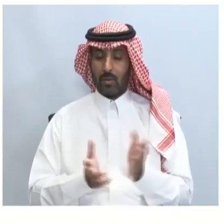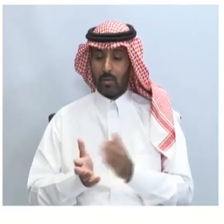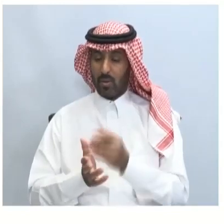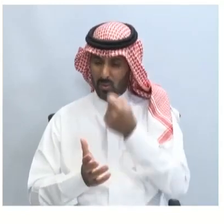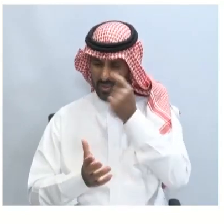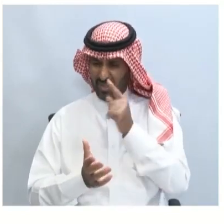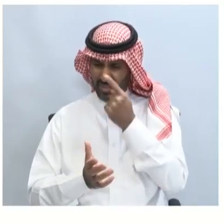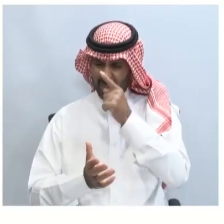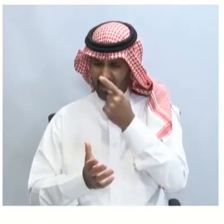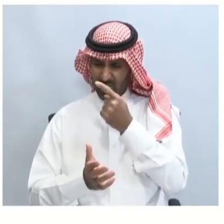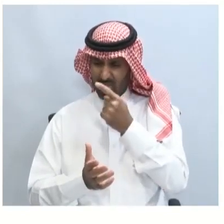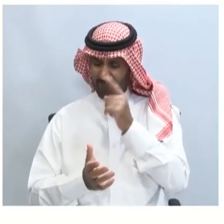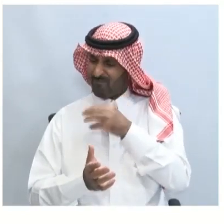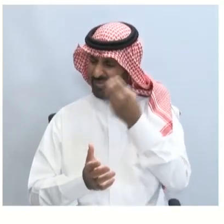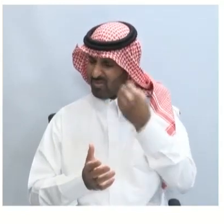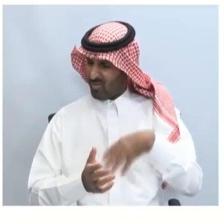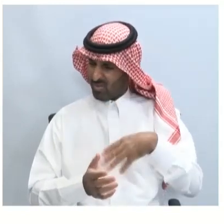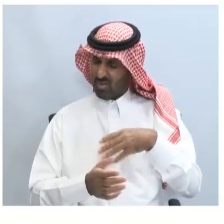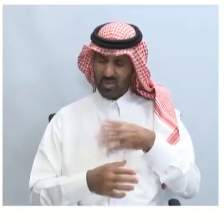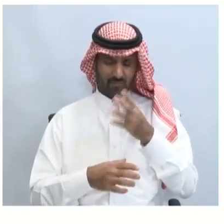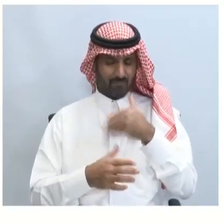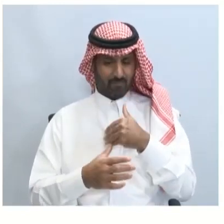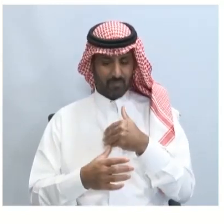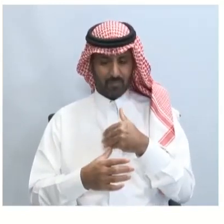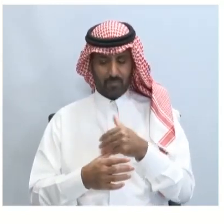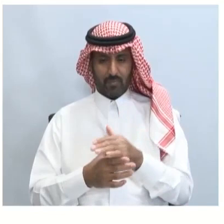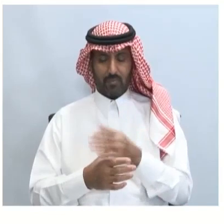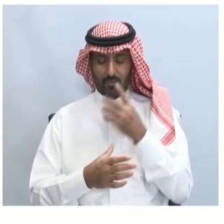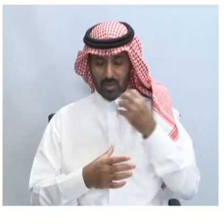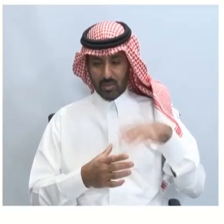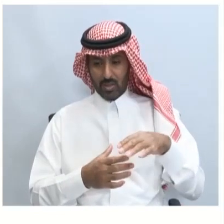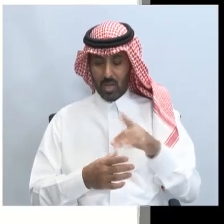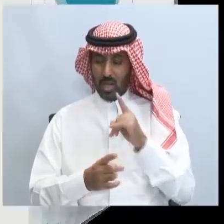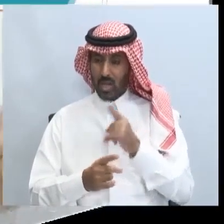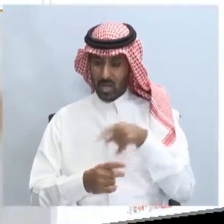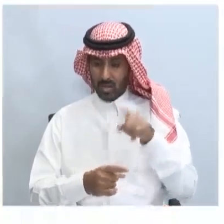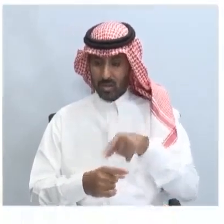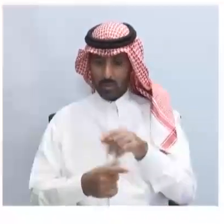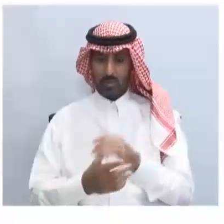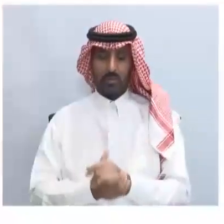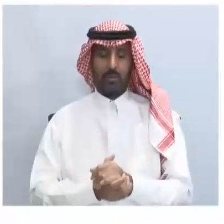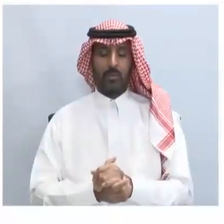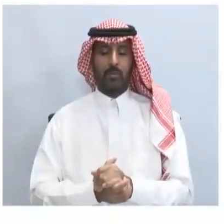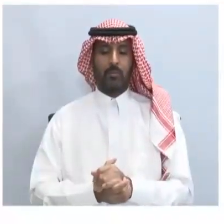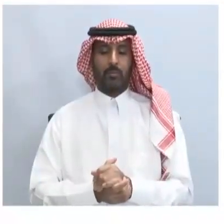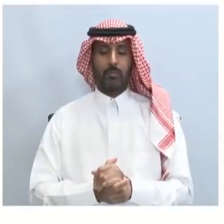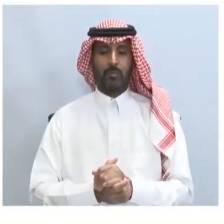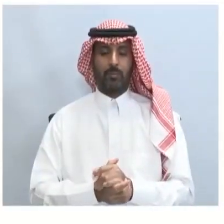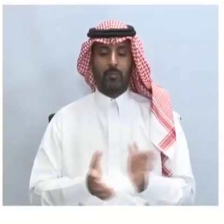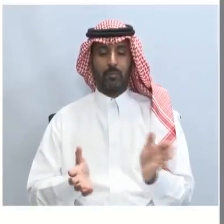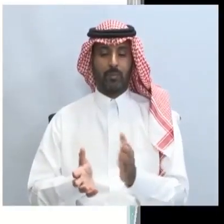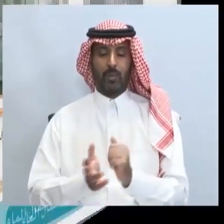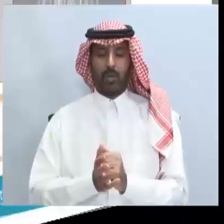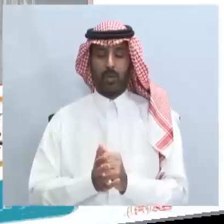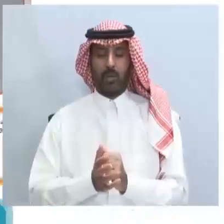فان ذلك فيه عدم احترام للاخرين وعدم التزام باداب النظافه اذا